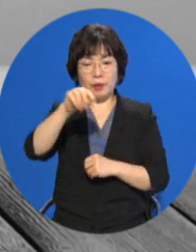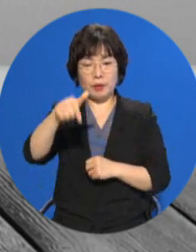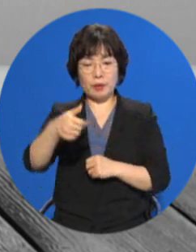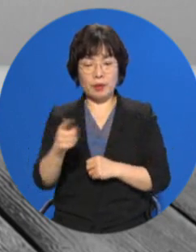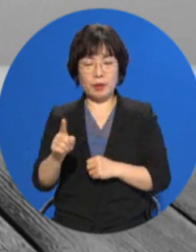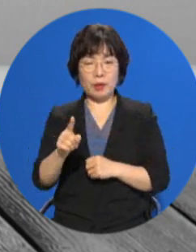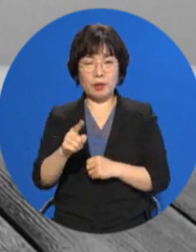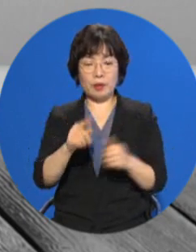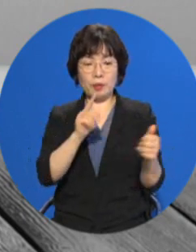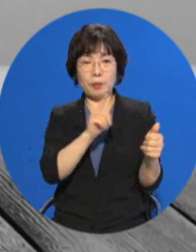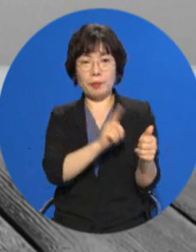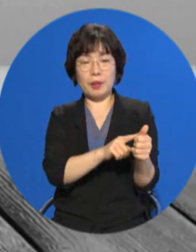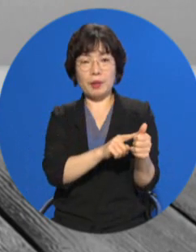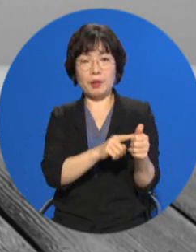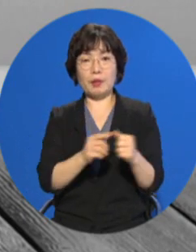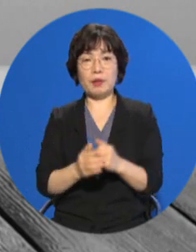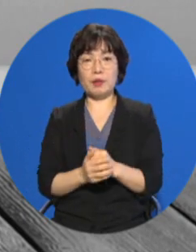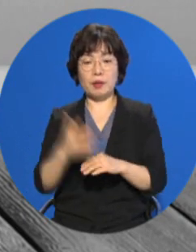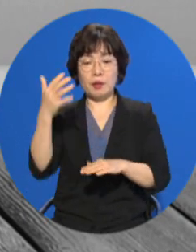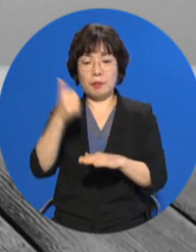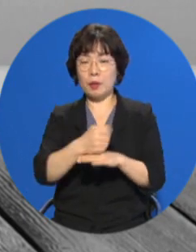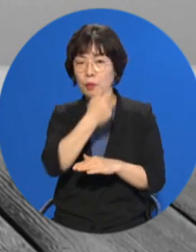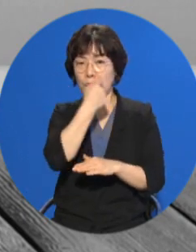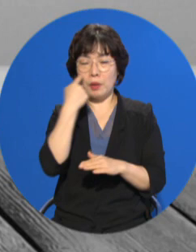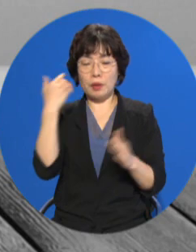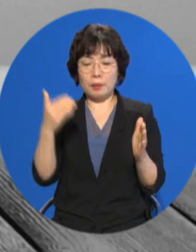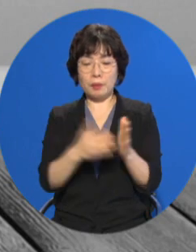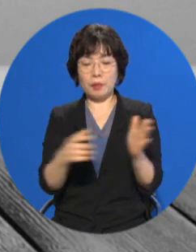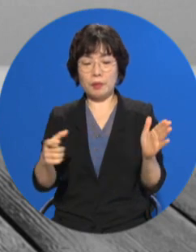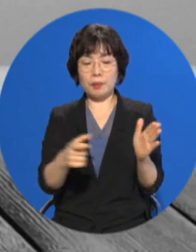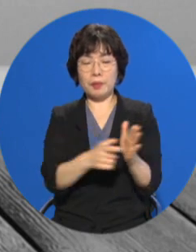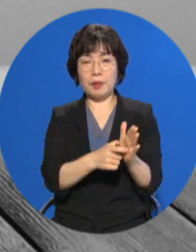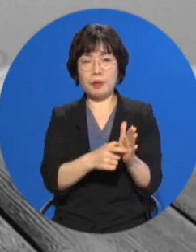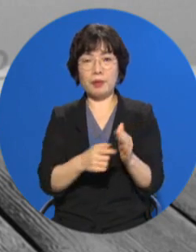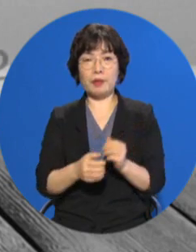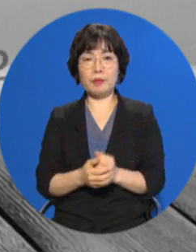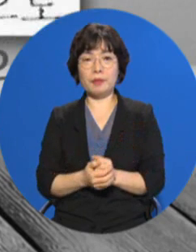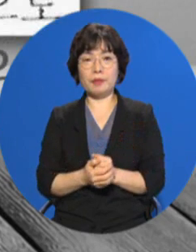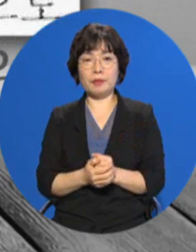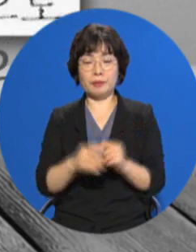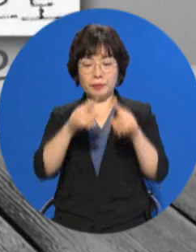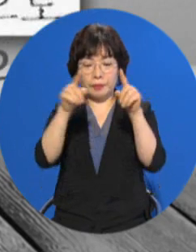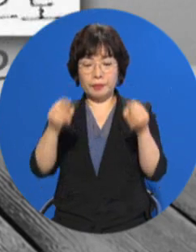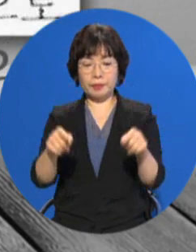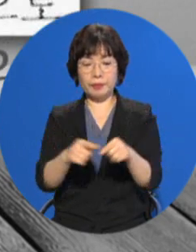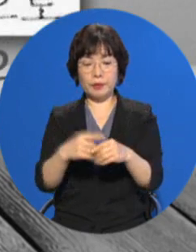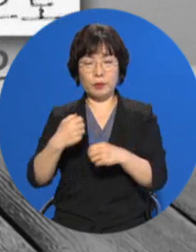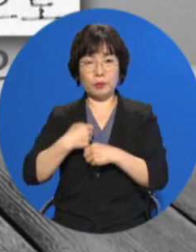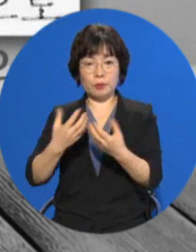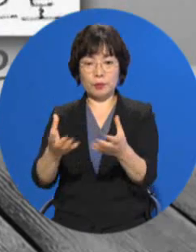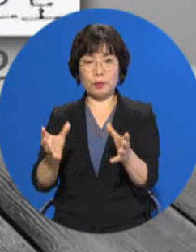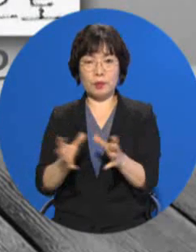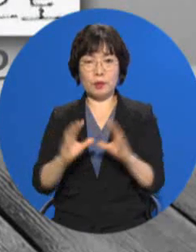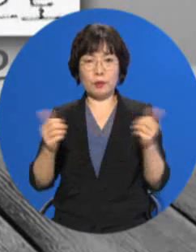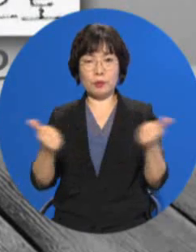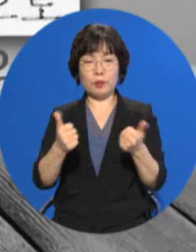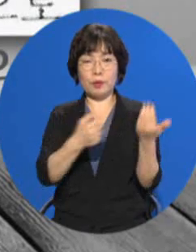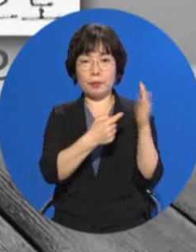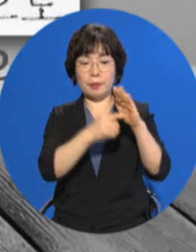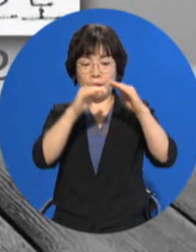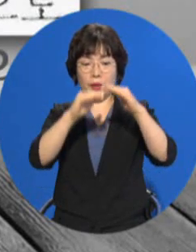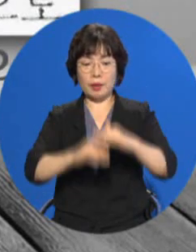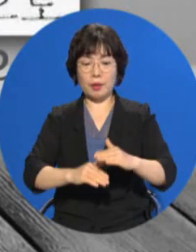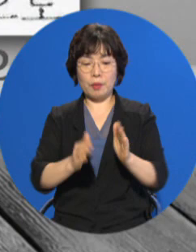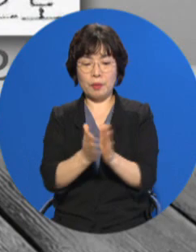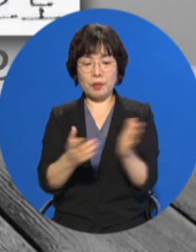즉 대통령이던 전두환이 최종 확인했다고 표시돼 있습니다. 또 문서에는 국방장관의 국회 발표 내용을